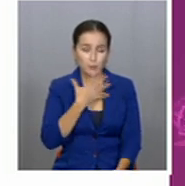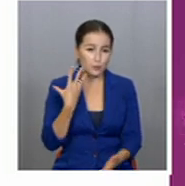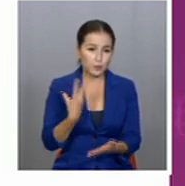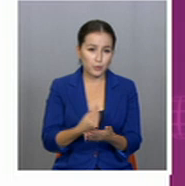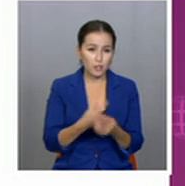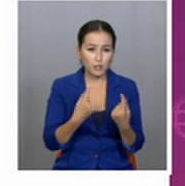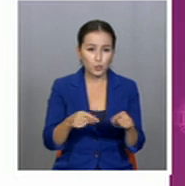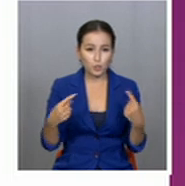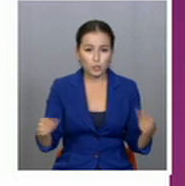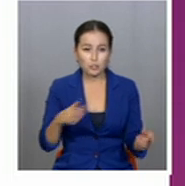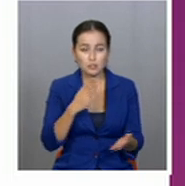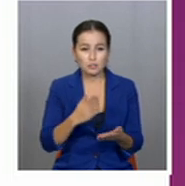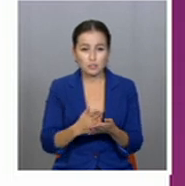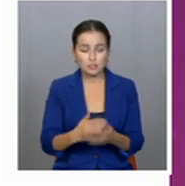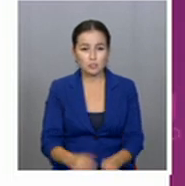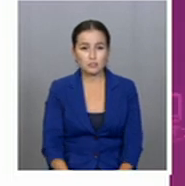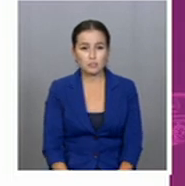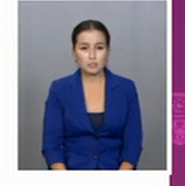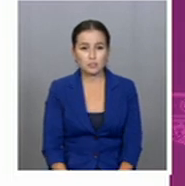түрлілігіне сүйенеді.